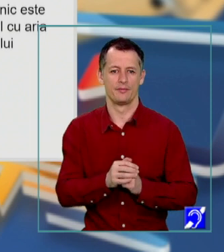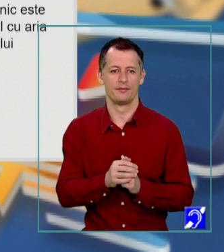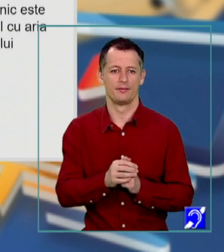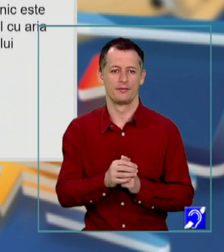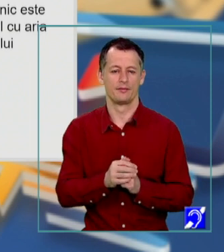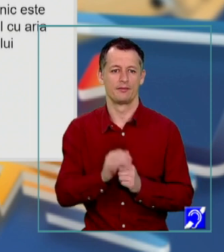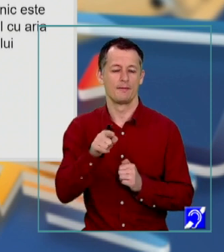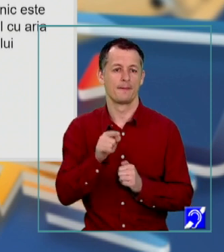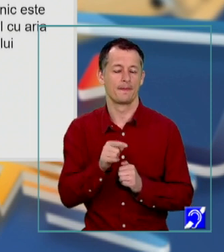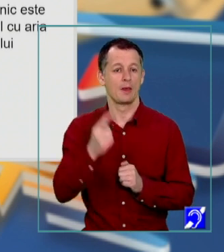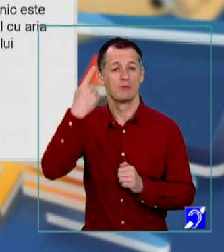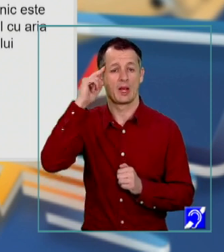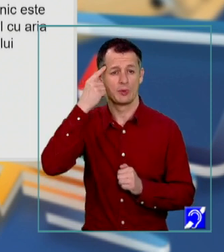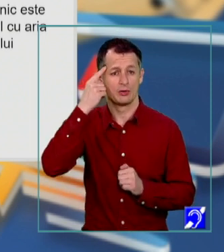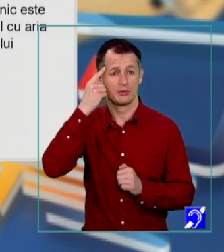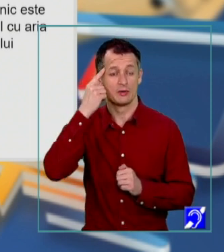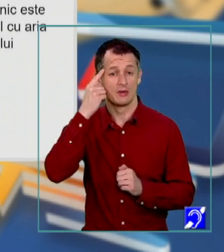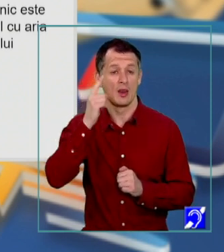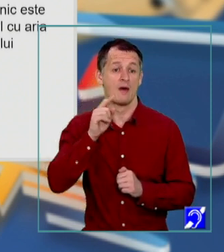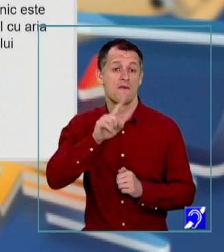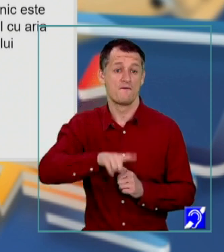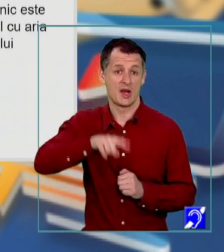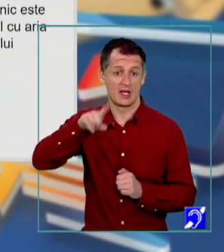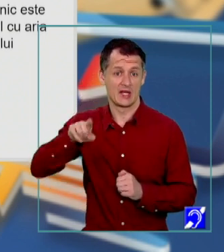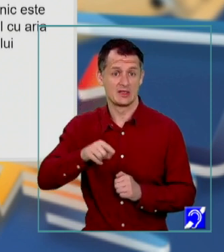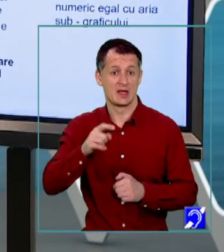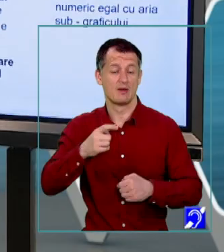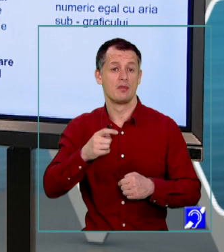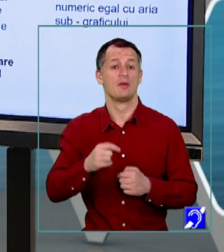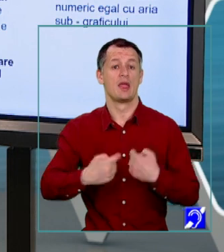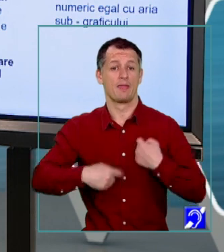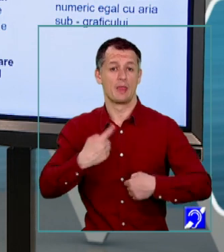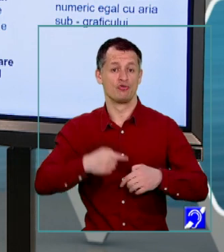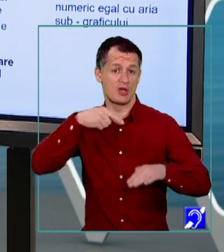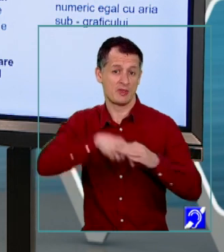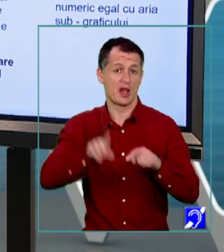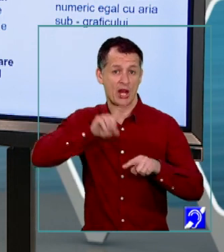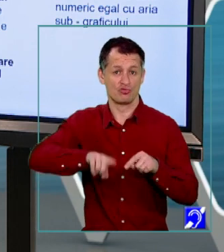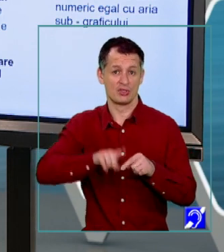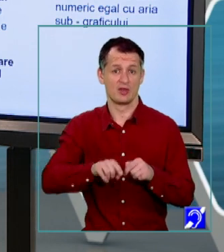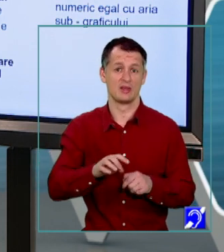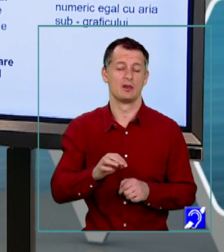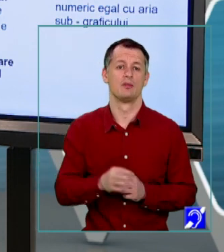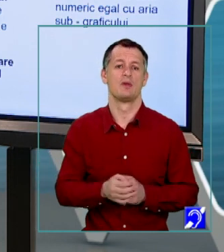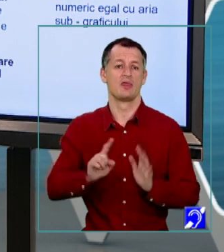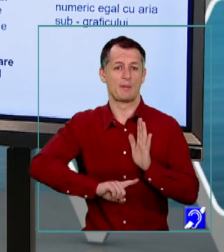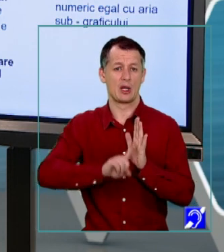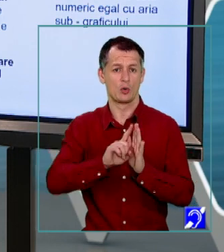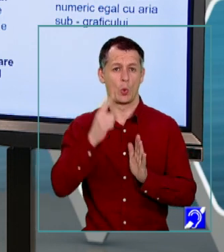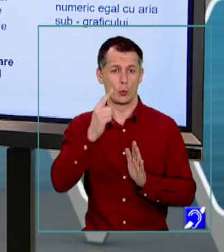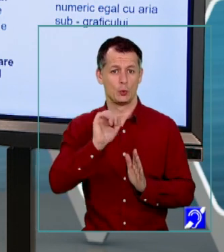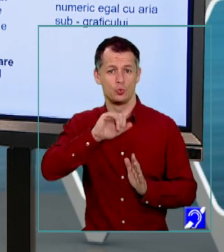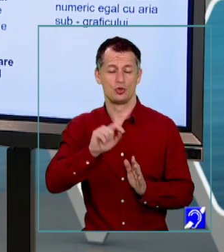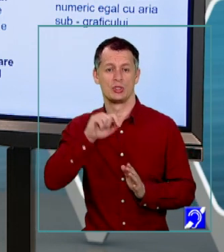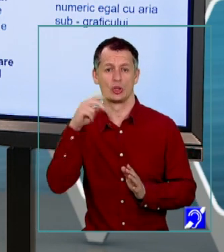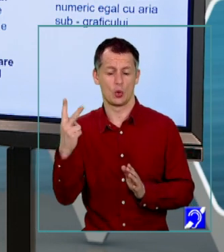raționamentul referitor la variații energiei interne ar fi fost același, temperatura 1 și temperatura 2 fiind